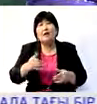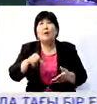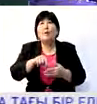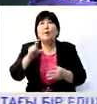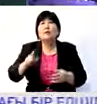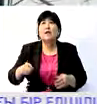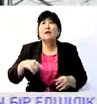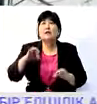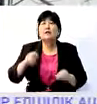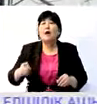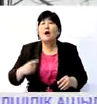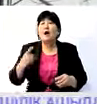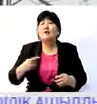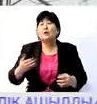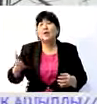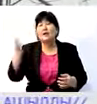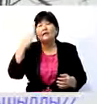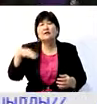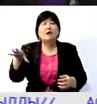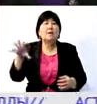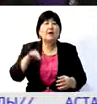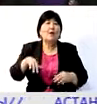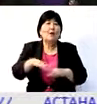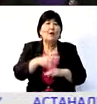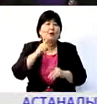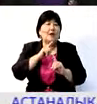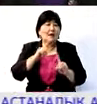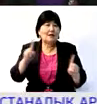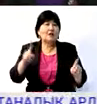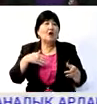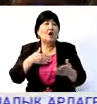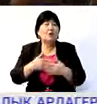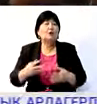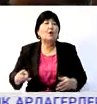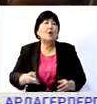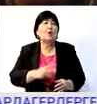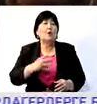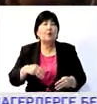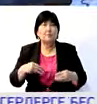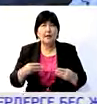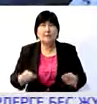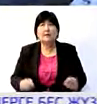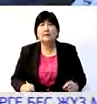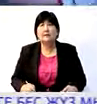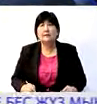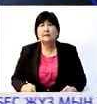орындаушылардың шеберлігі, актерлық таланты бәрі-бәрі көрерменге ерекше патриоттық рух берді.